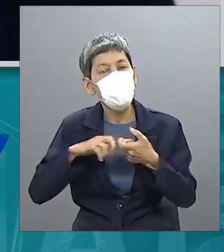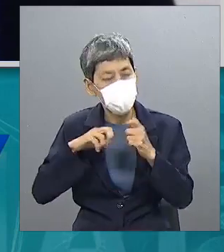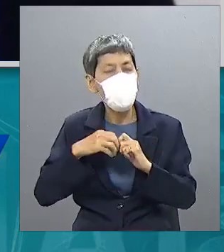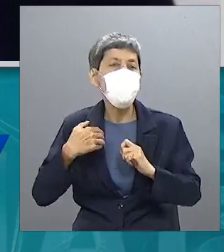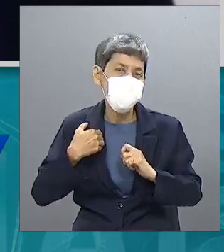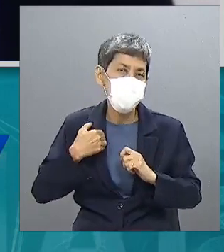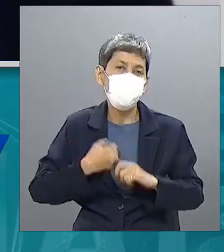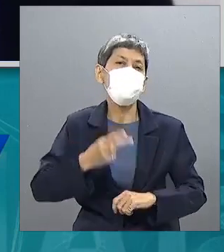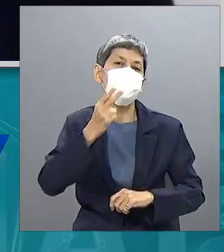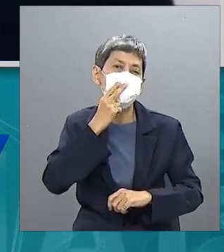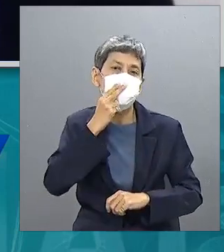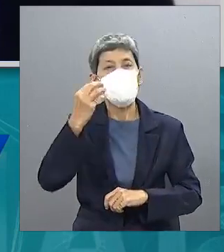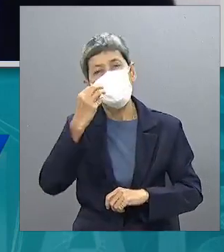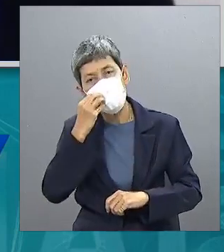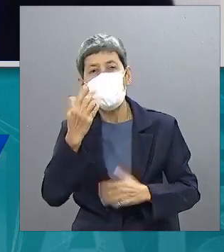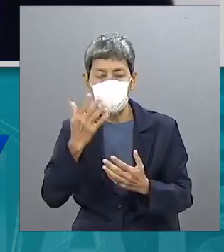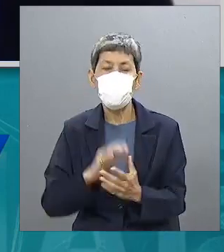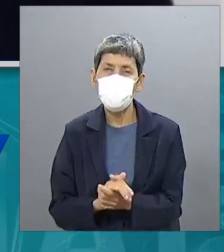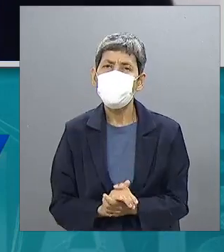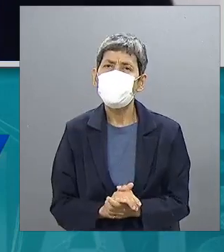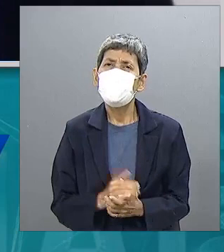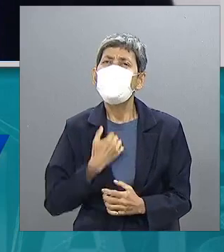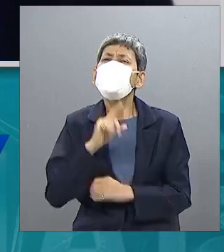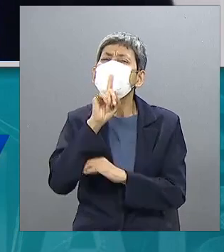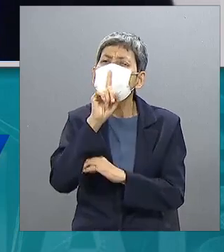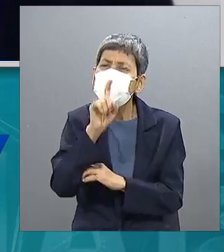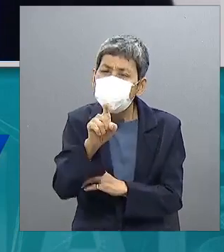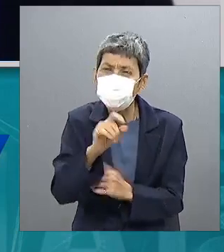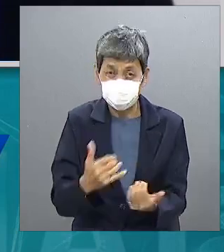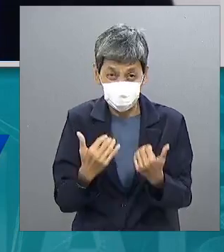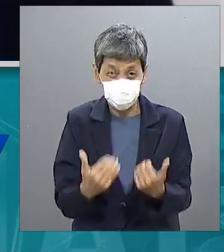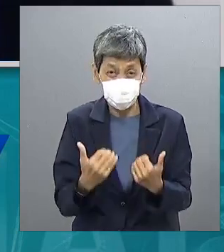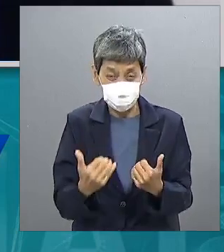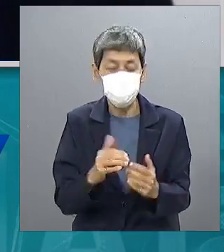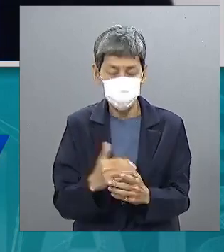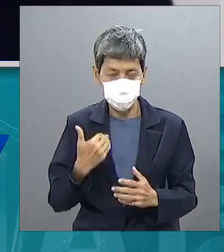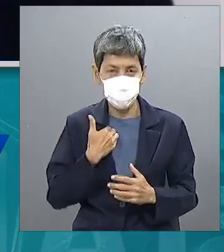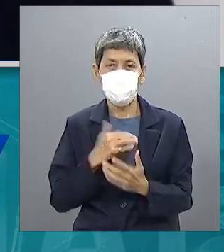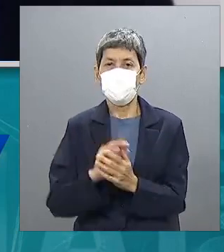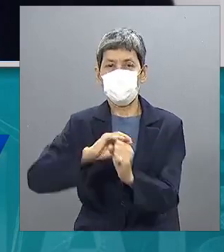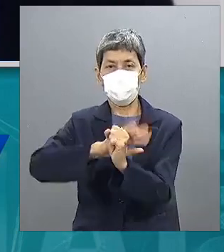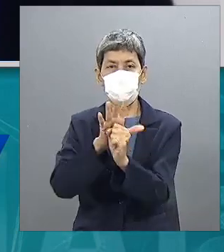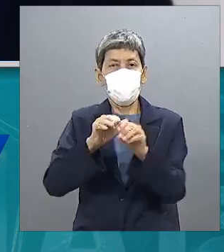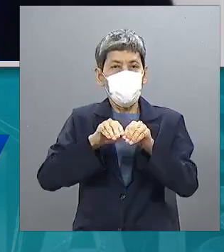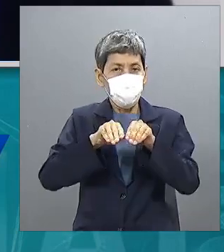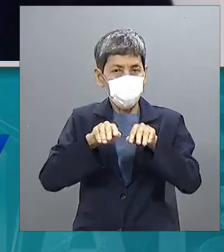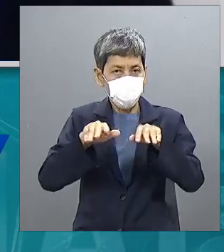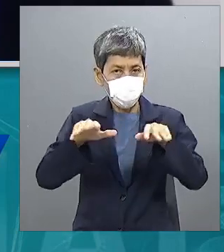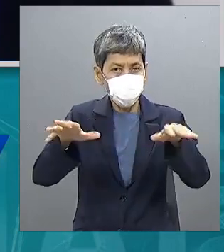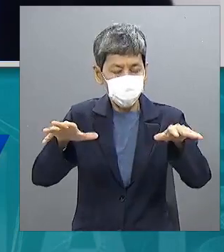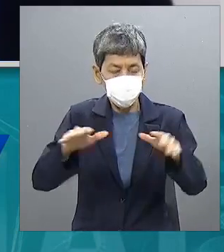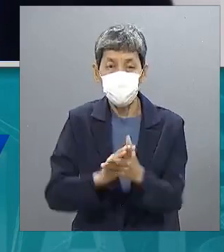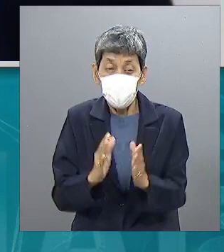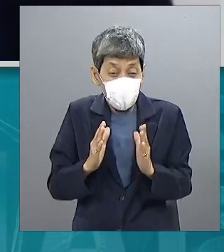บุหรี่ไฟฟ้าค่ะและอย่างเรื่องของช่วงนี้นะคะที่มีการแพร่ระบาดของเชื้อคง 29นะคะสำหรับคนที่